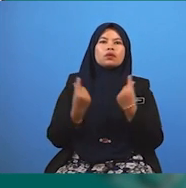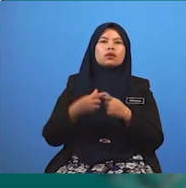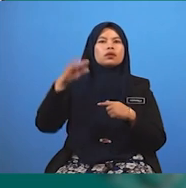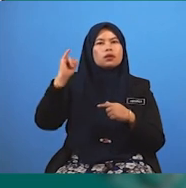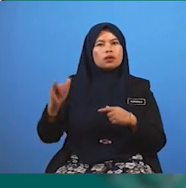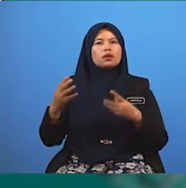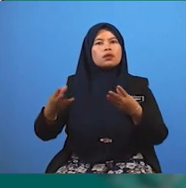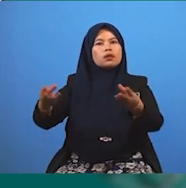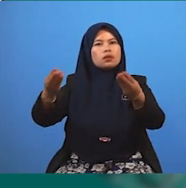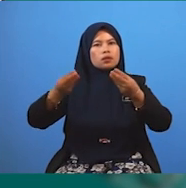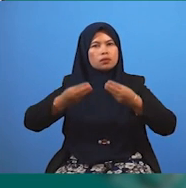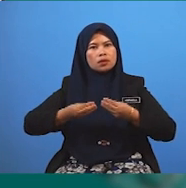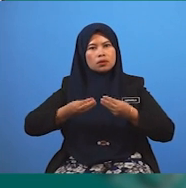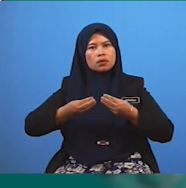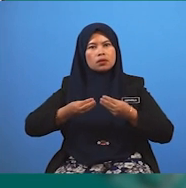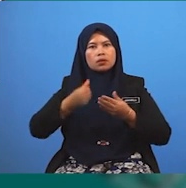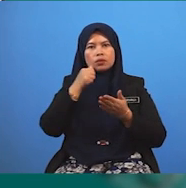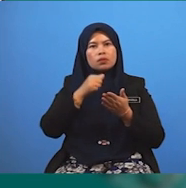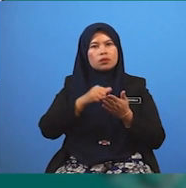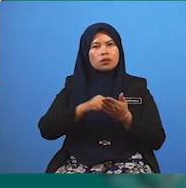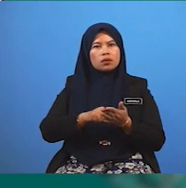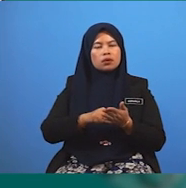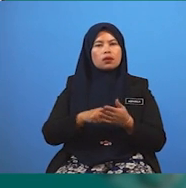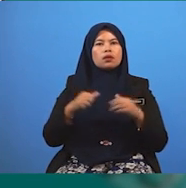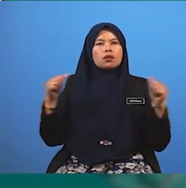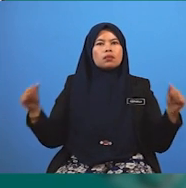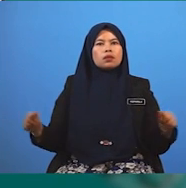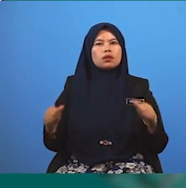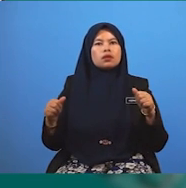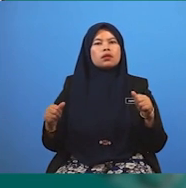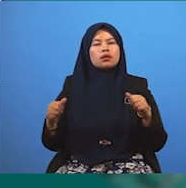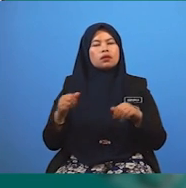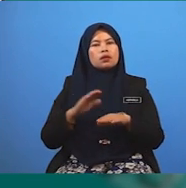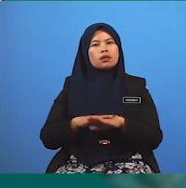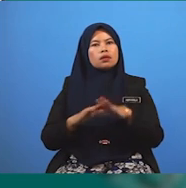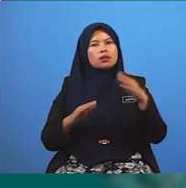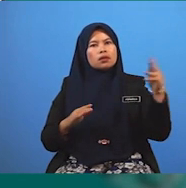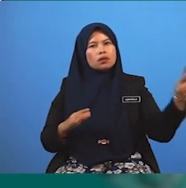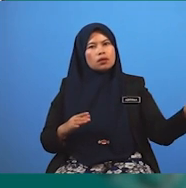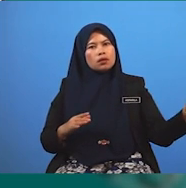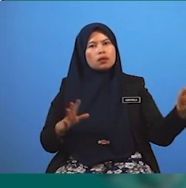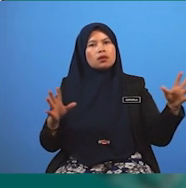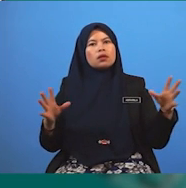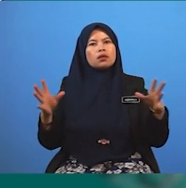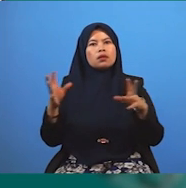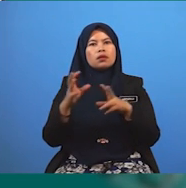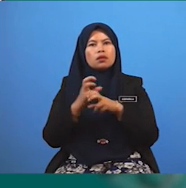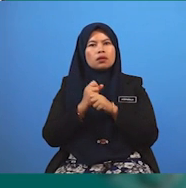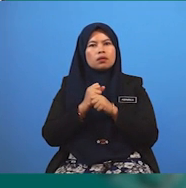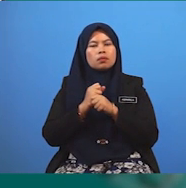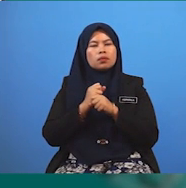menerima suratan amalan dengan tangan kiri dan mereka akan mendapat azab yang